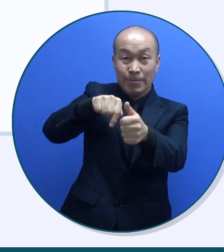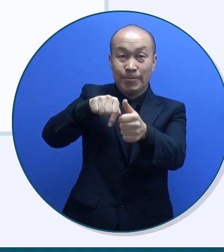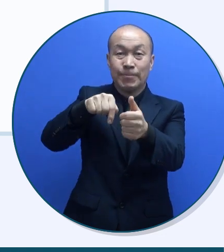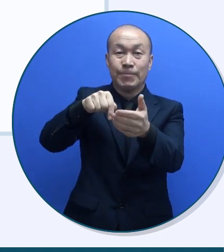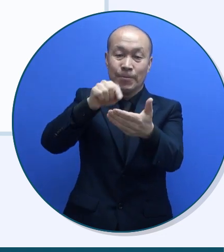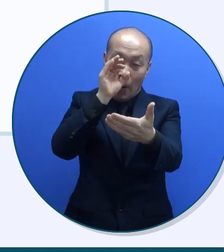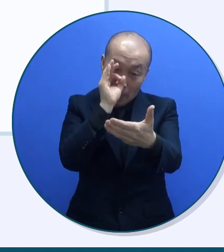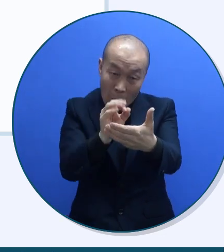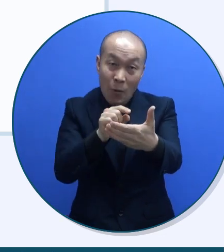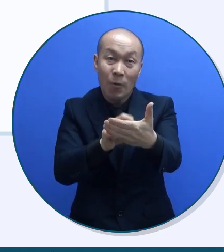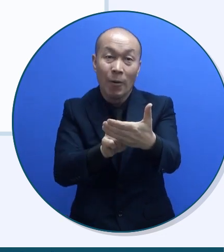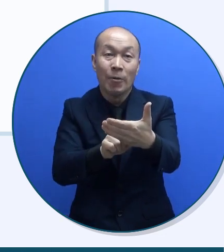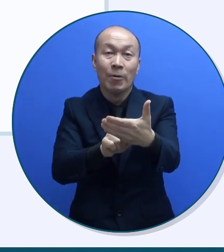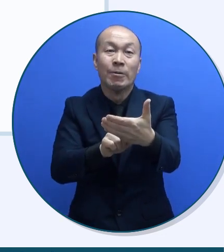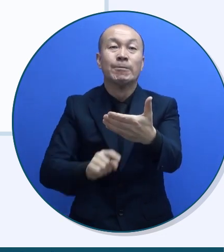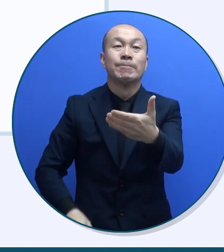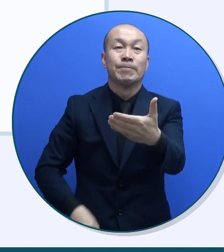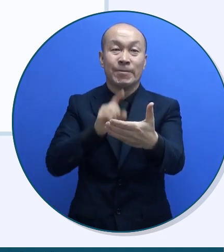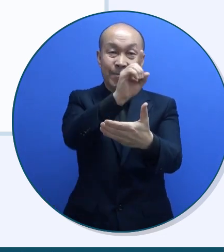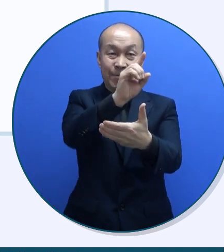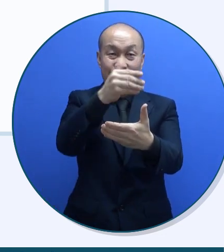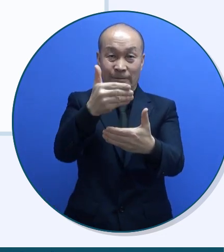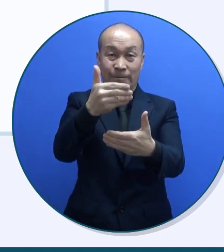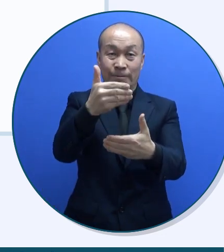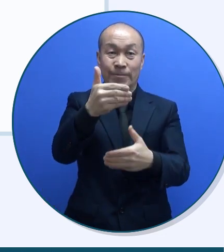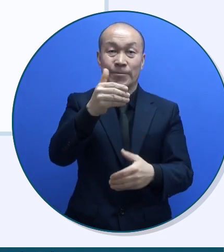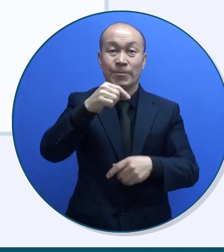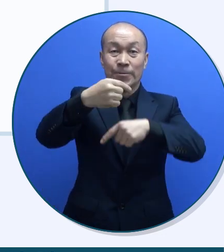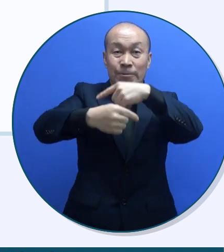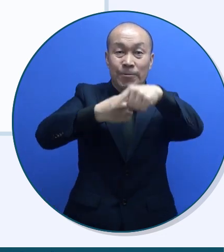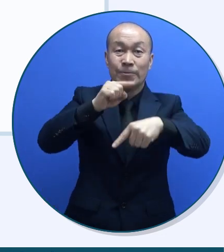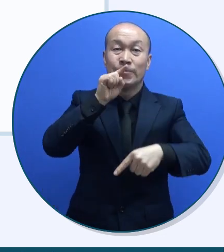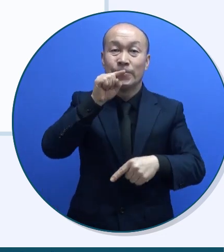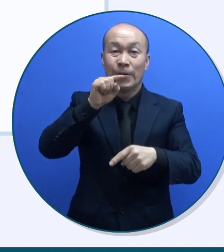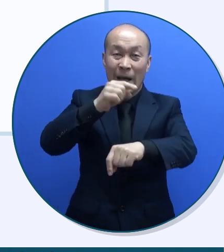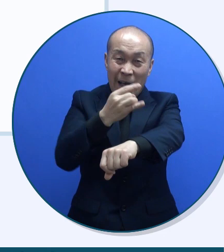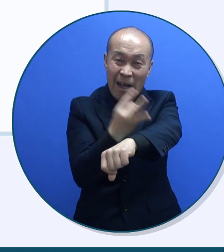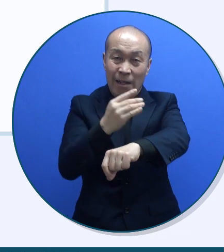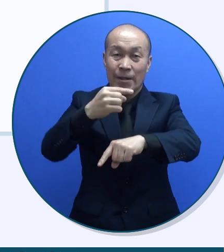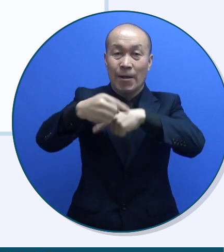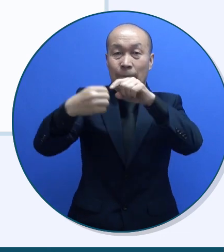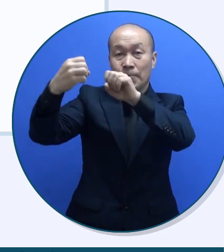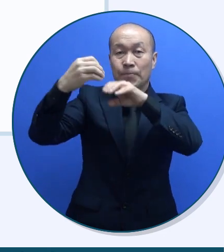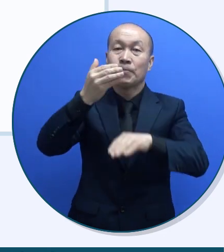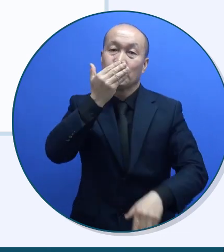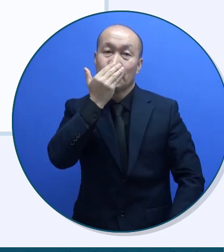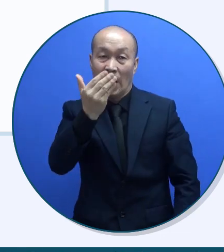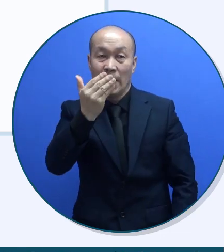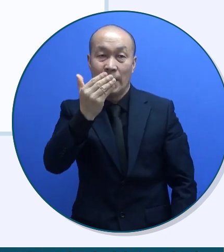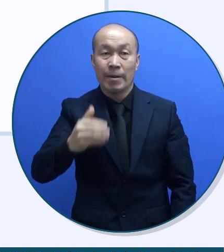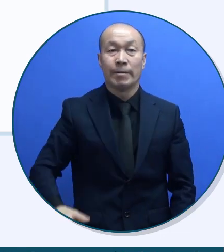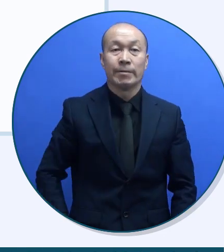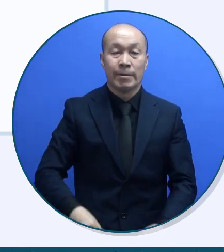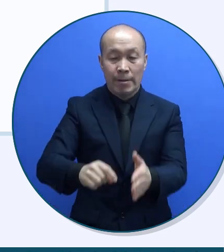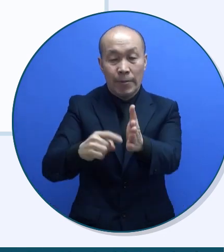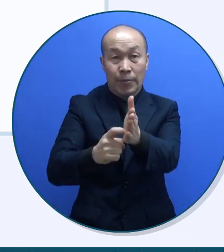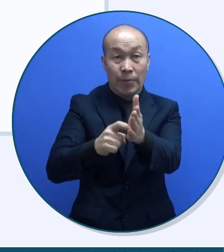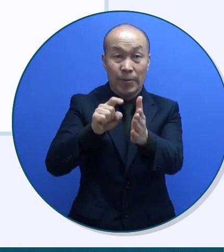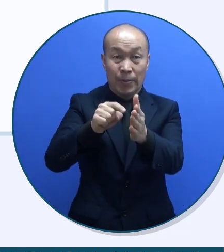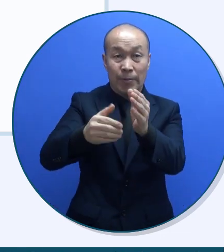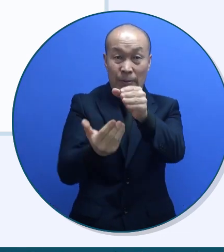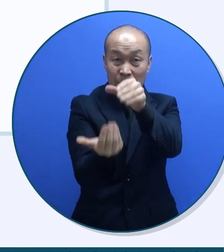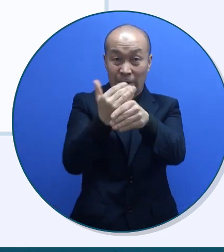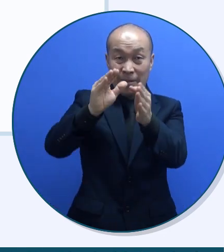상황을 보여주세요. 119 상황실에는 수어로 간단한 대화가 가능한 구급대원이 있고 응급상황 발생